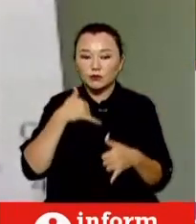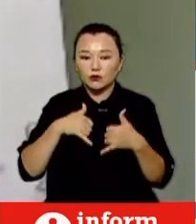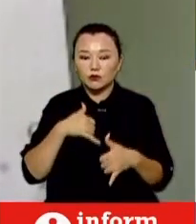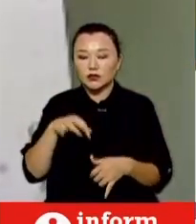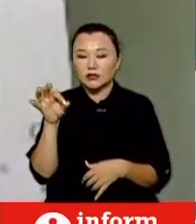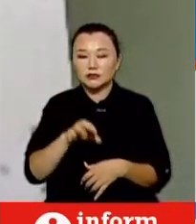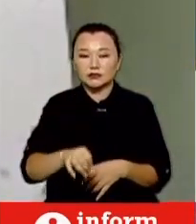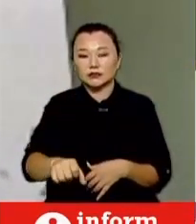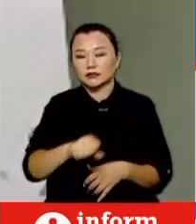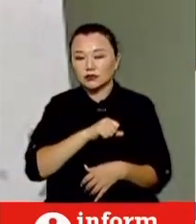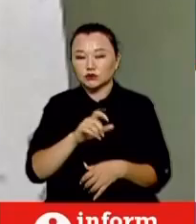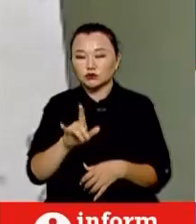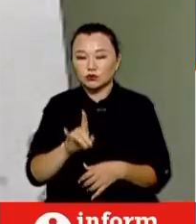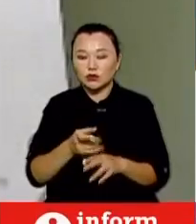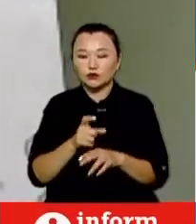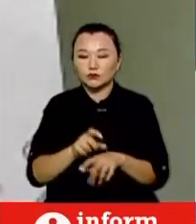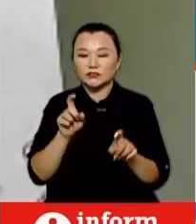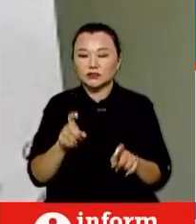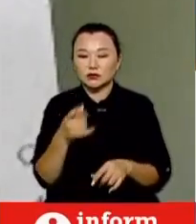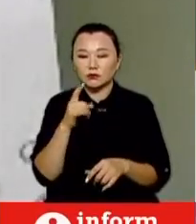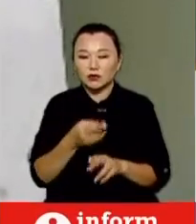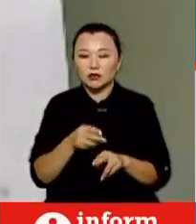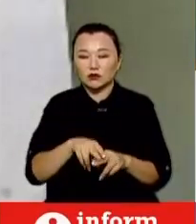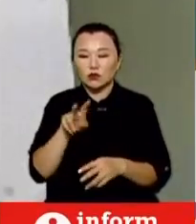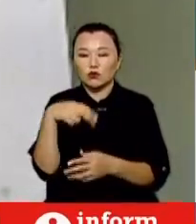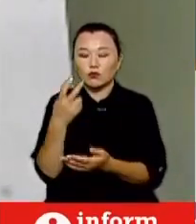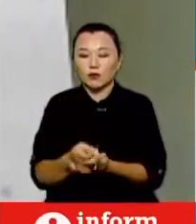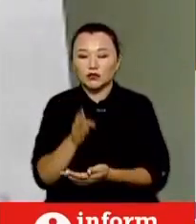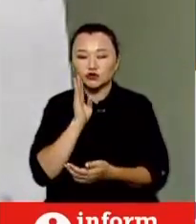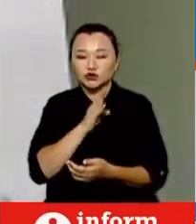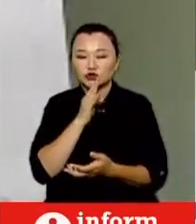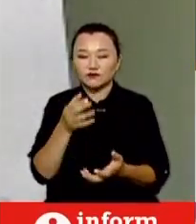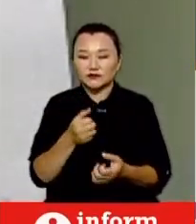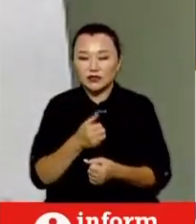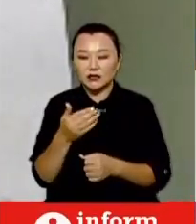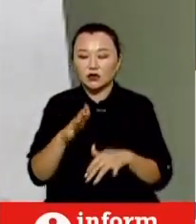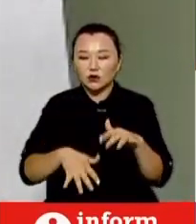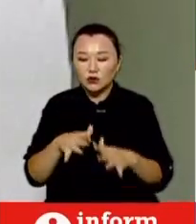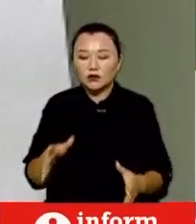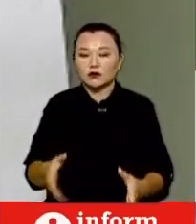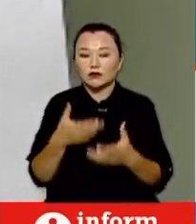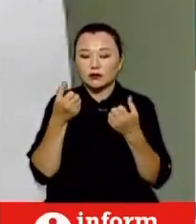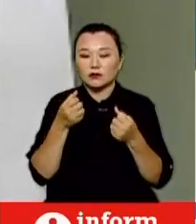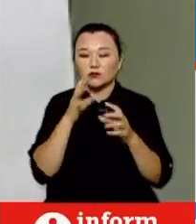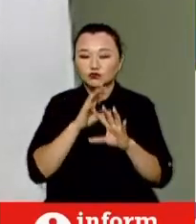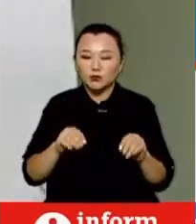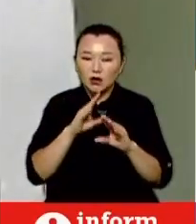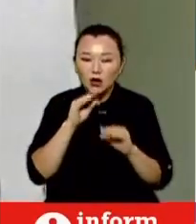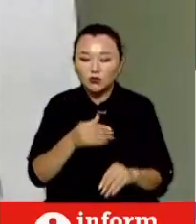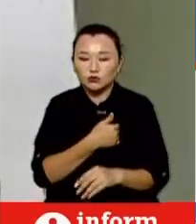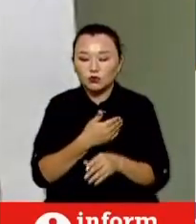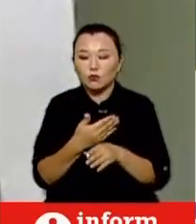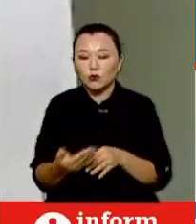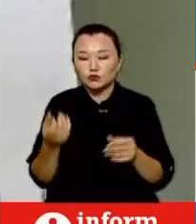резко отдернула стул, на котором сидел ребенок, и тот упал. Женщина взяла тогда его на руки и принялась успокаивать.